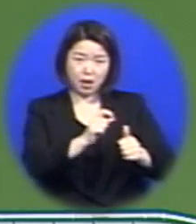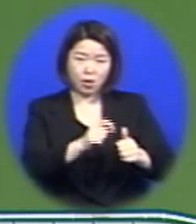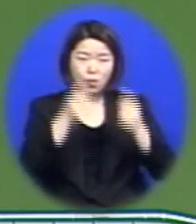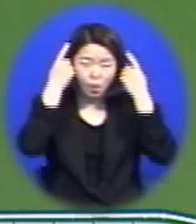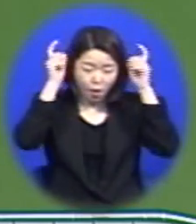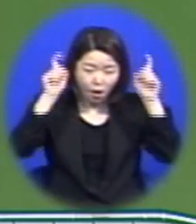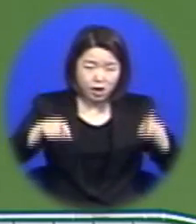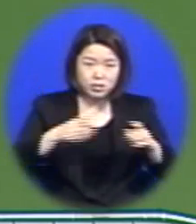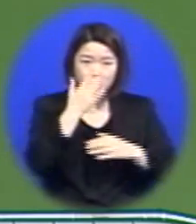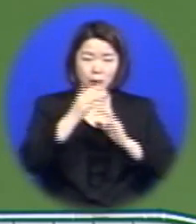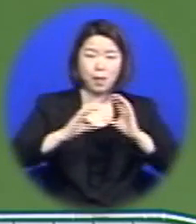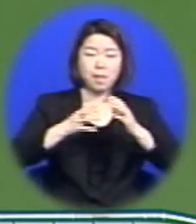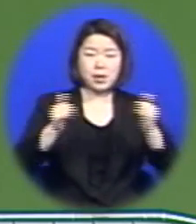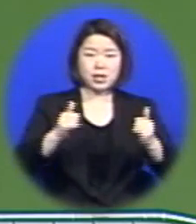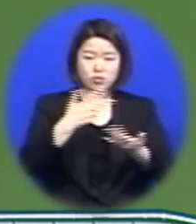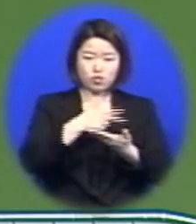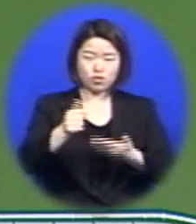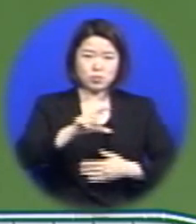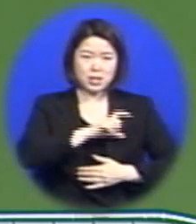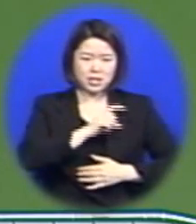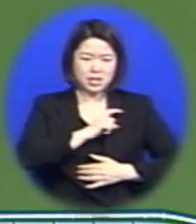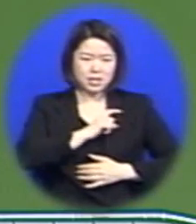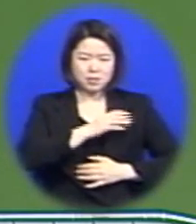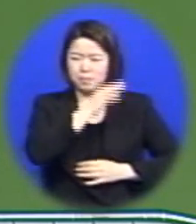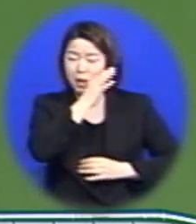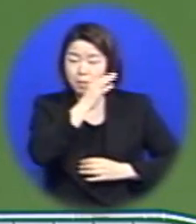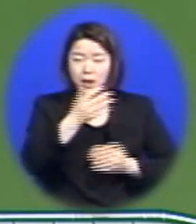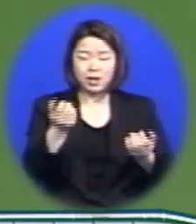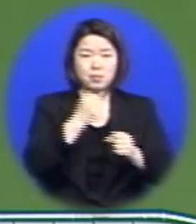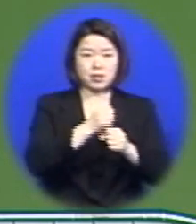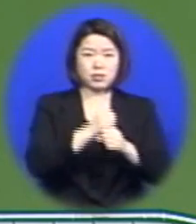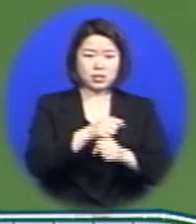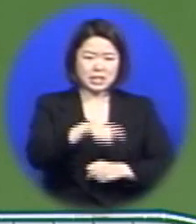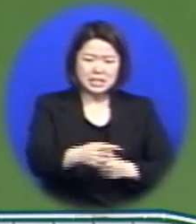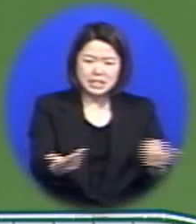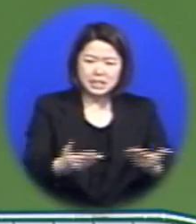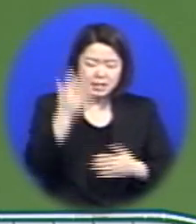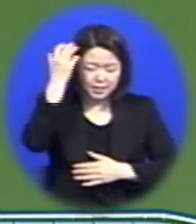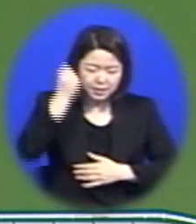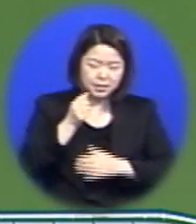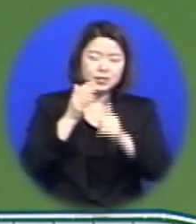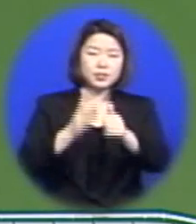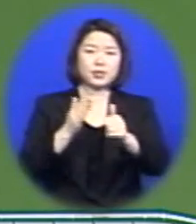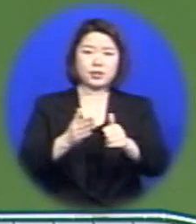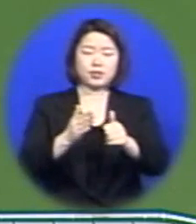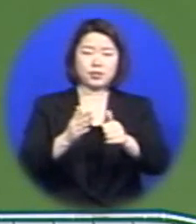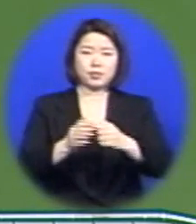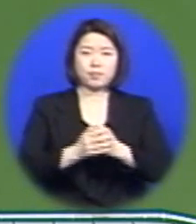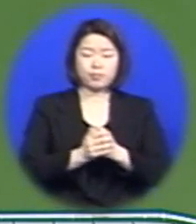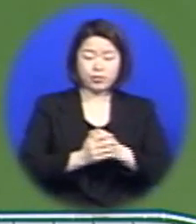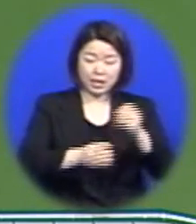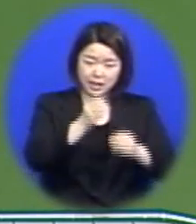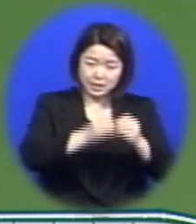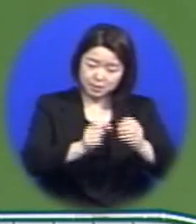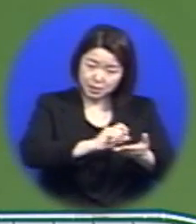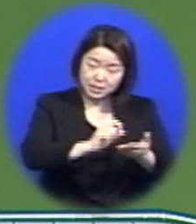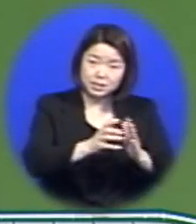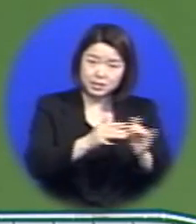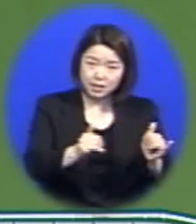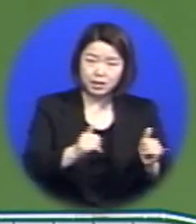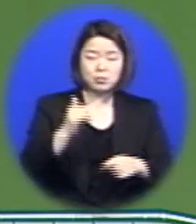백성이 주님의 이름을 모욕 하였습니다이 일을 기억하여 주십시오 시 기자는